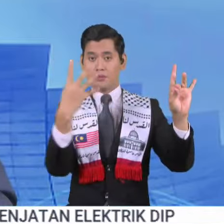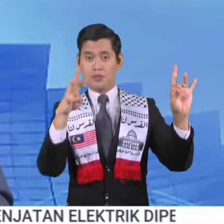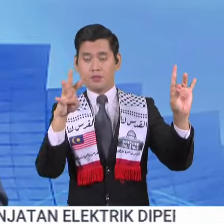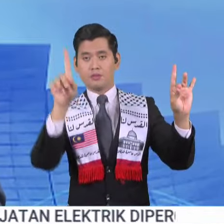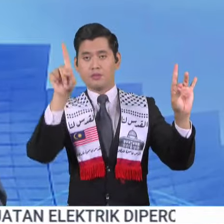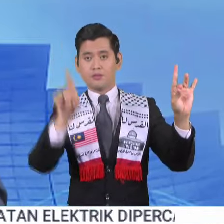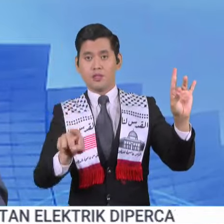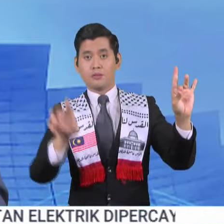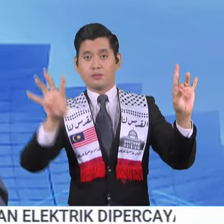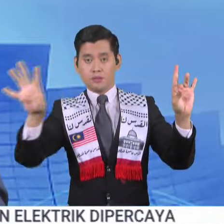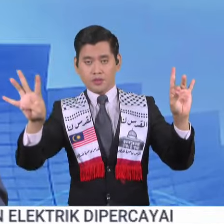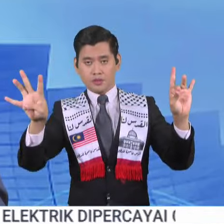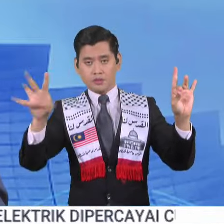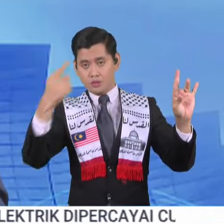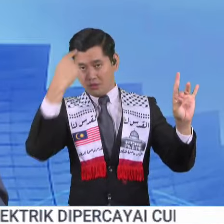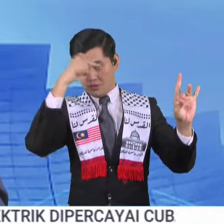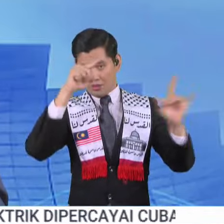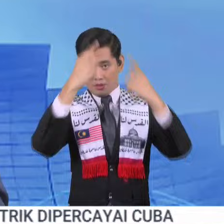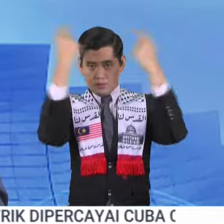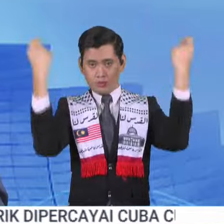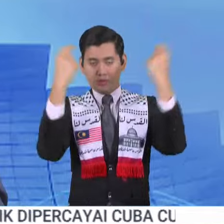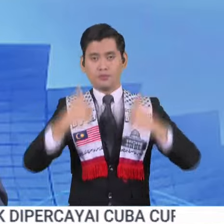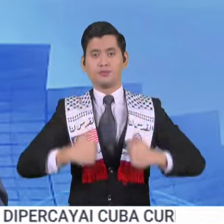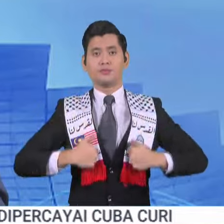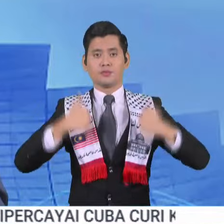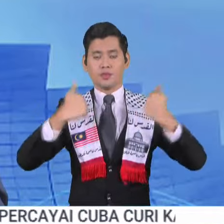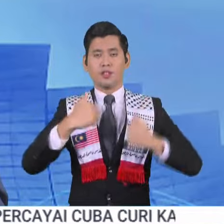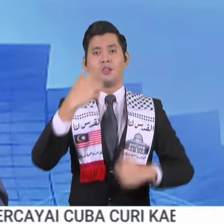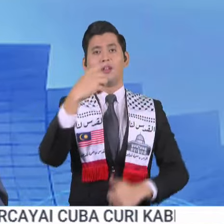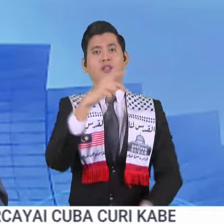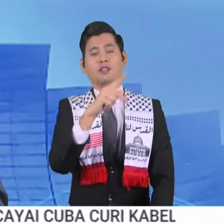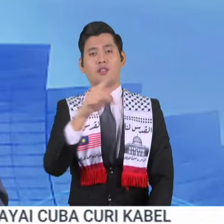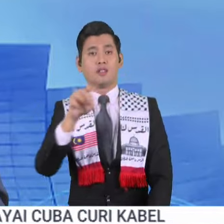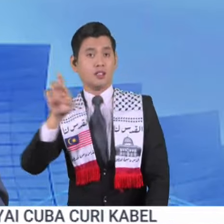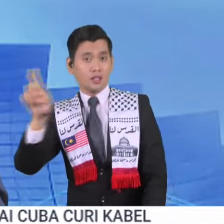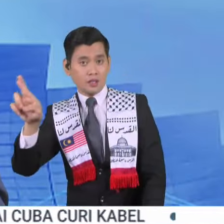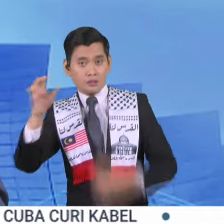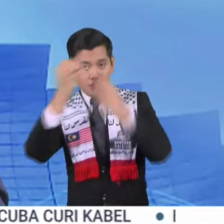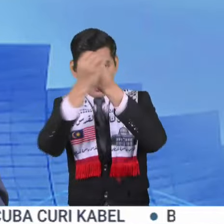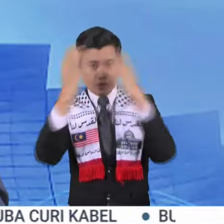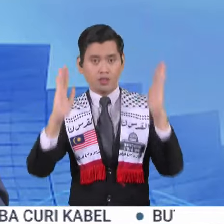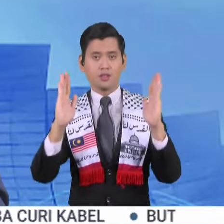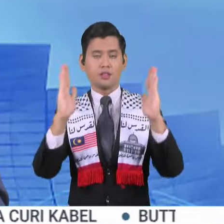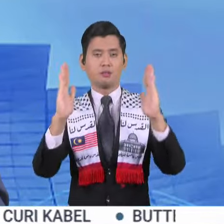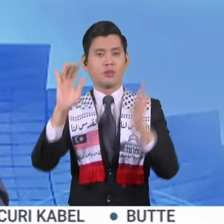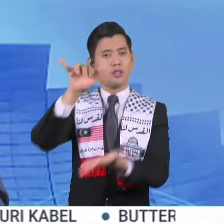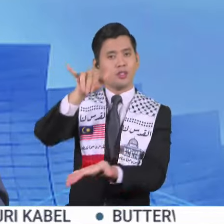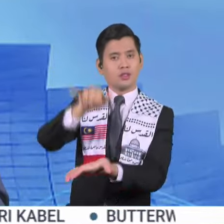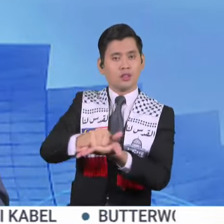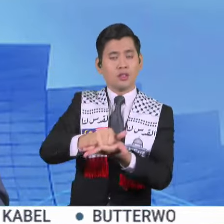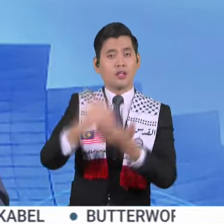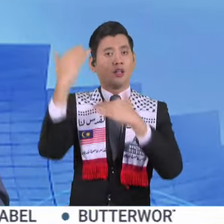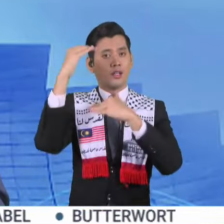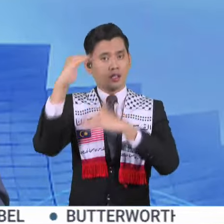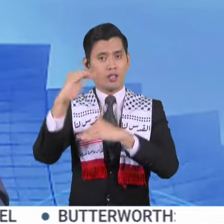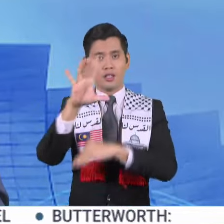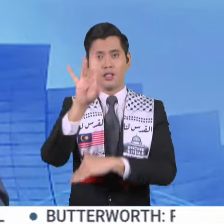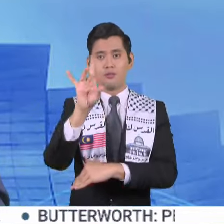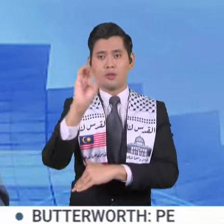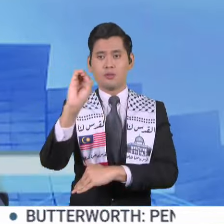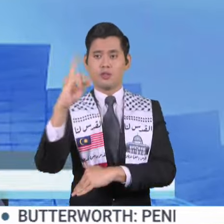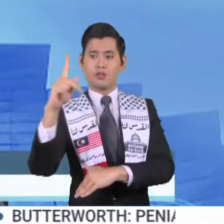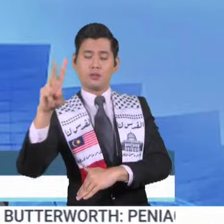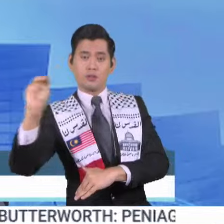perayaan Aidilfitri. Kementerian Kerja Raya KKR memaklumkan sepanjang tempoh itu, had laju di Jalan Persekutuan ialah 80 km